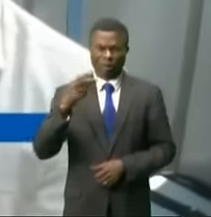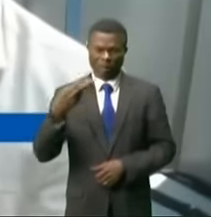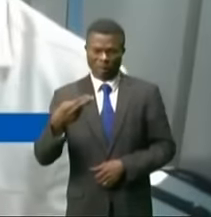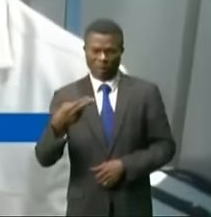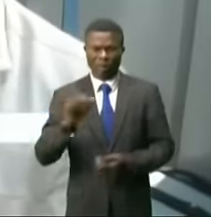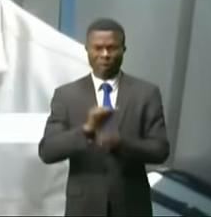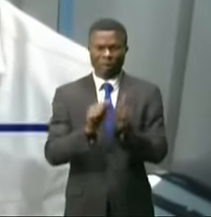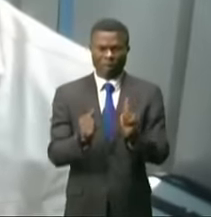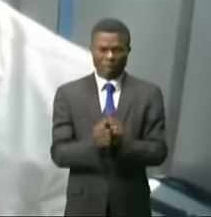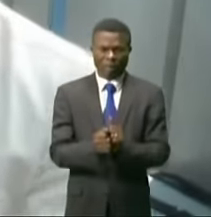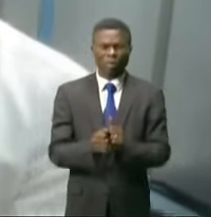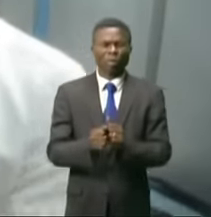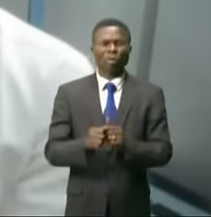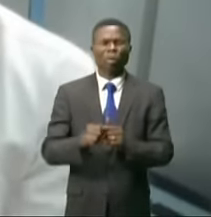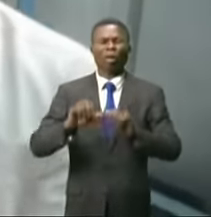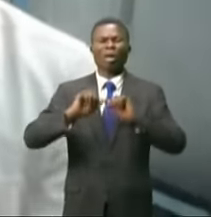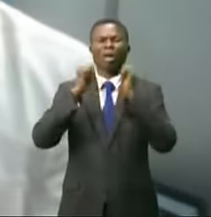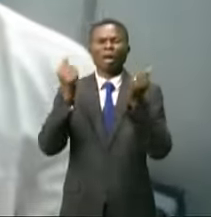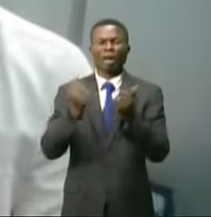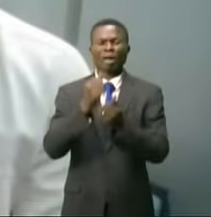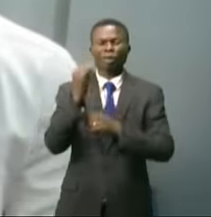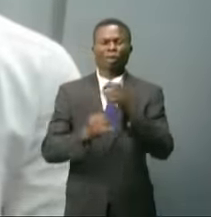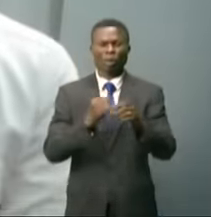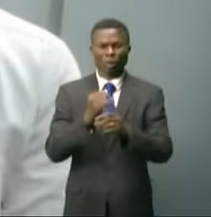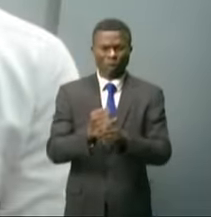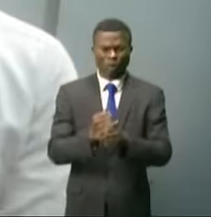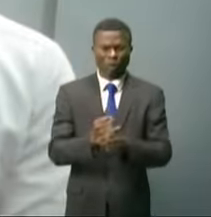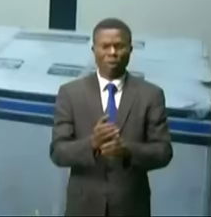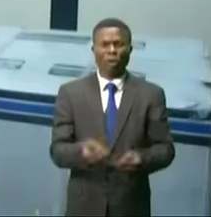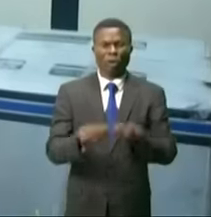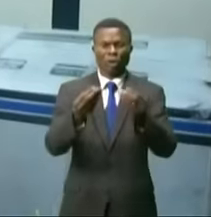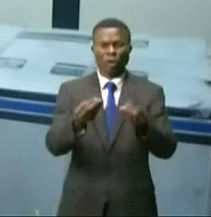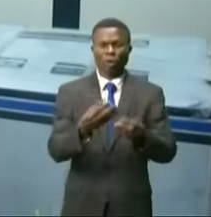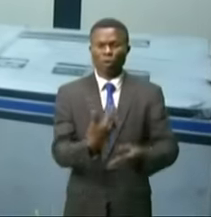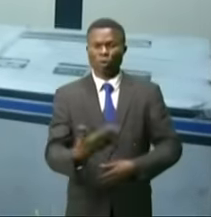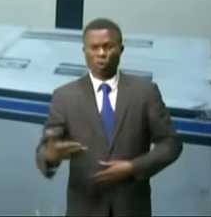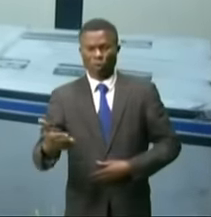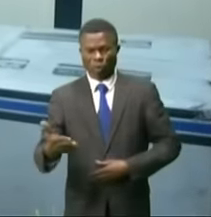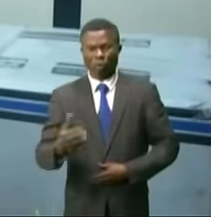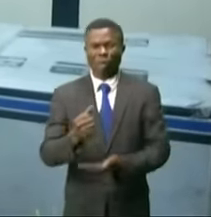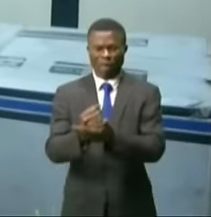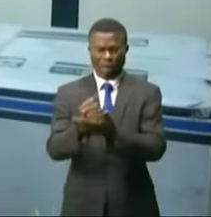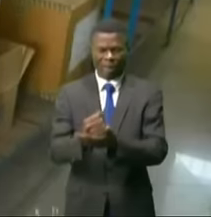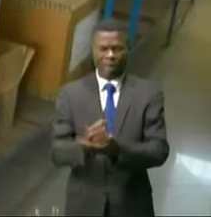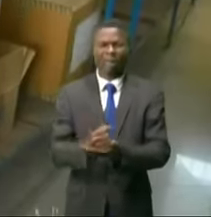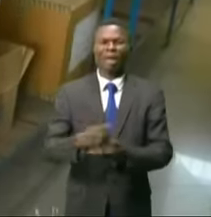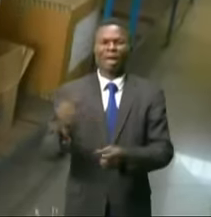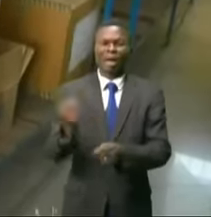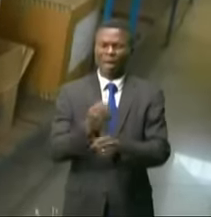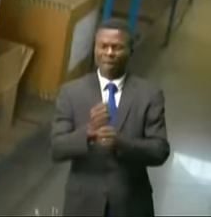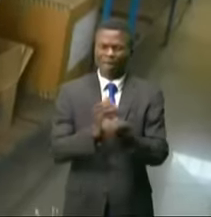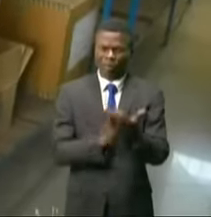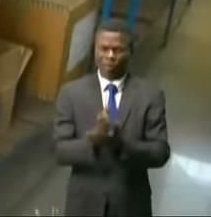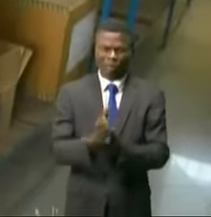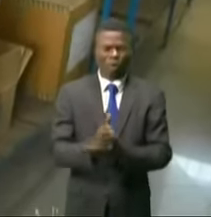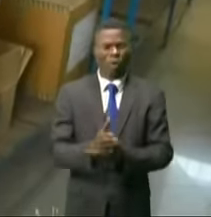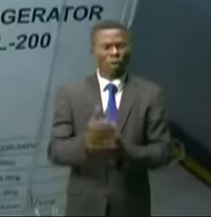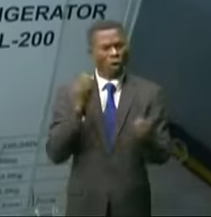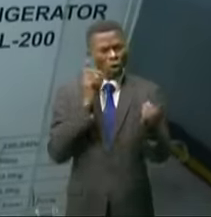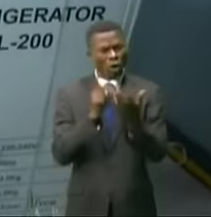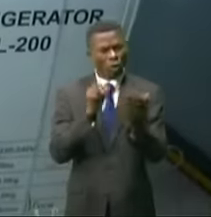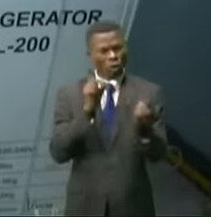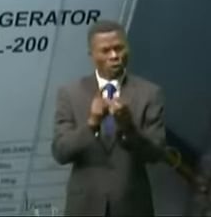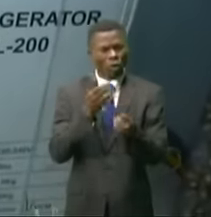du UNFPA. Nous pouvons disposer de ce matériel qui va nous aider. Docteur Patricia a relevé ici certaines faiblesses dans les